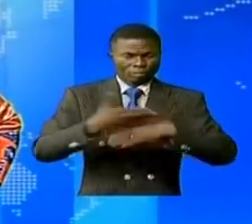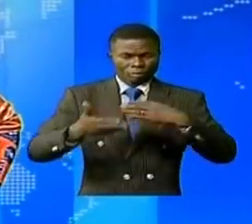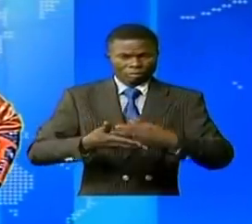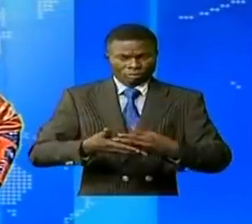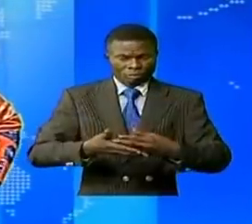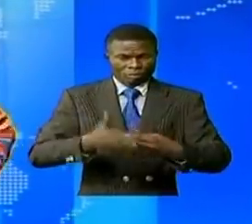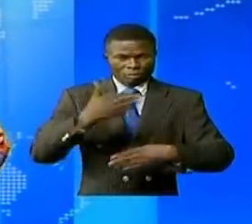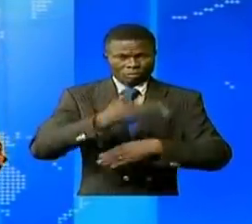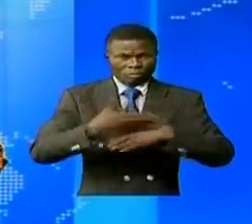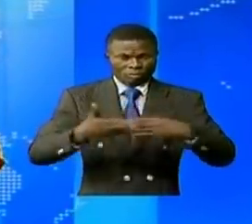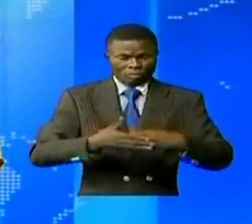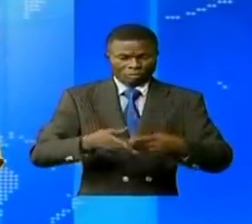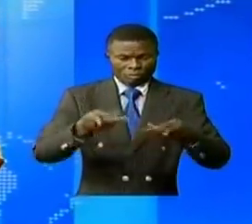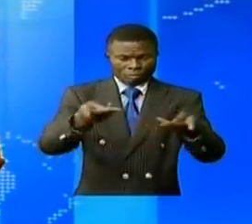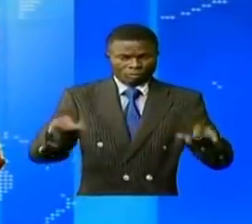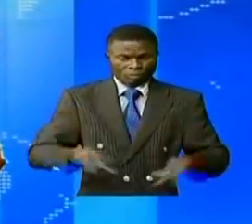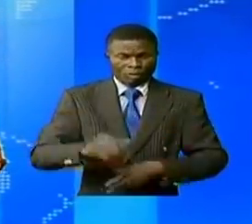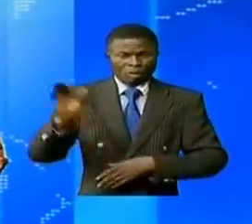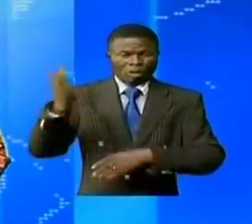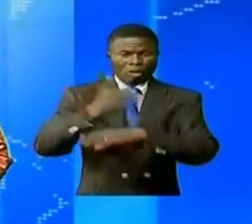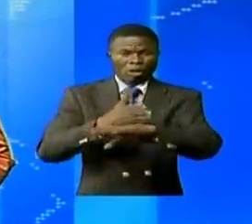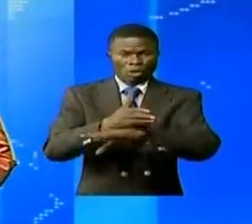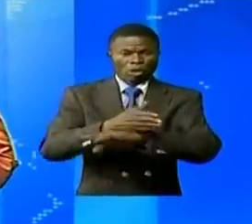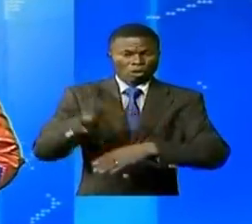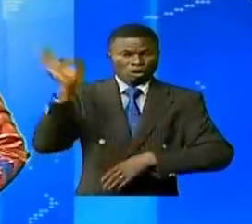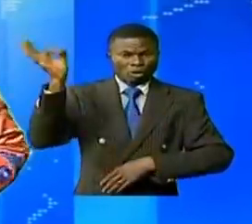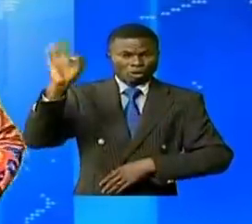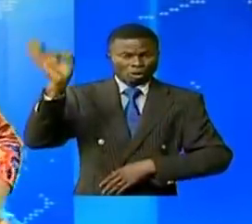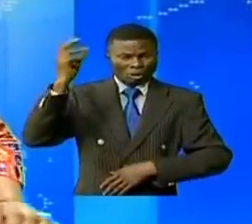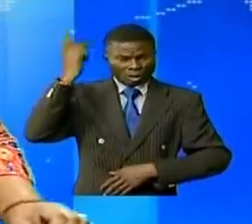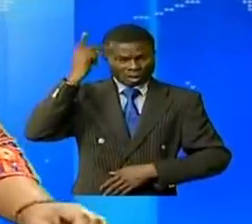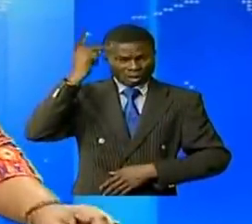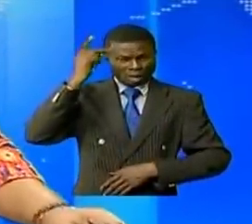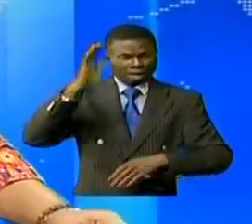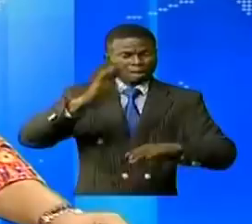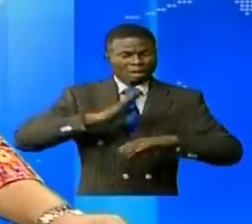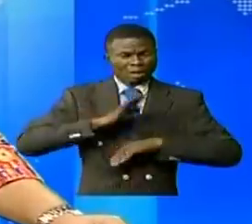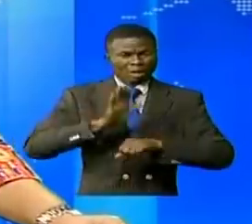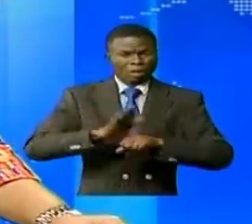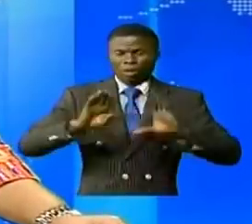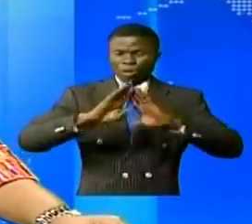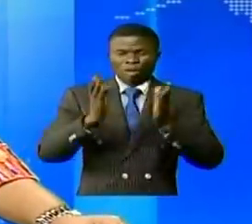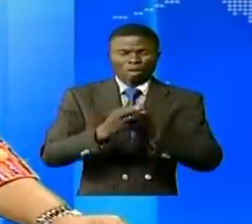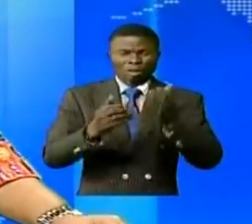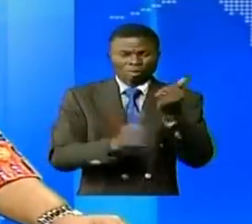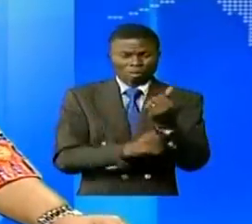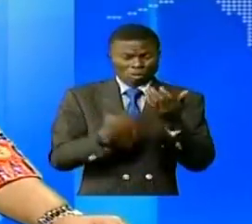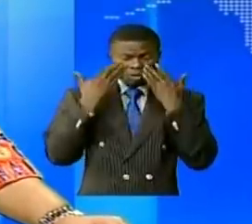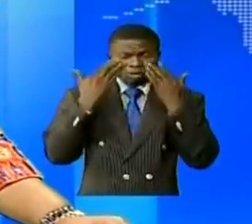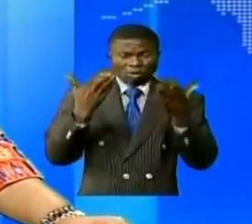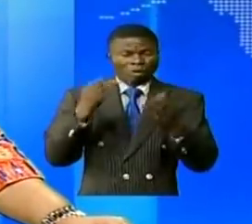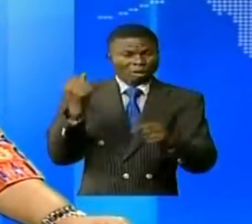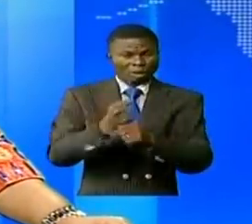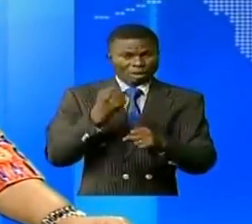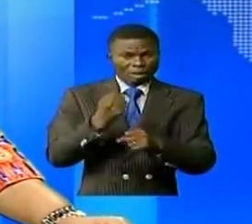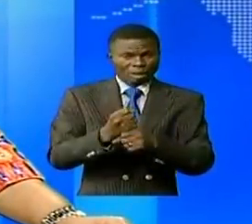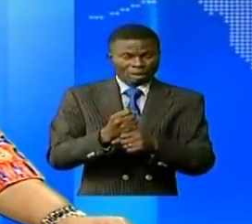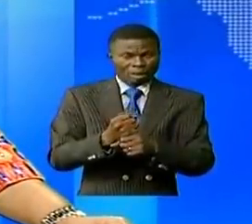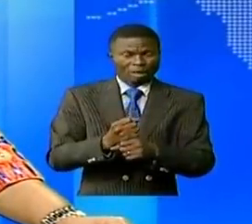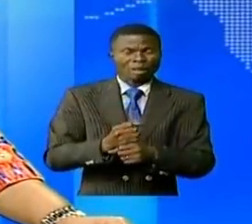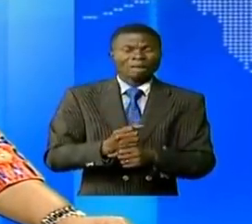du jardin zoologique de Kinshasa a été décidée à la grande satisfaction de tous, mais seulement voilà, des travaux se heurtent